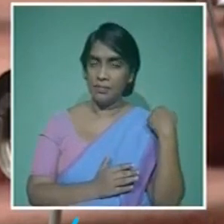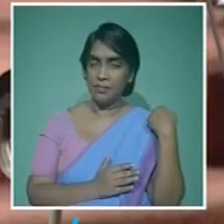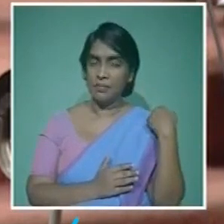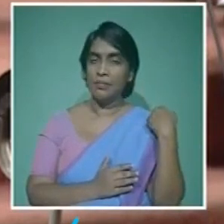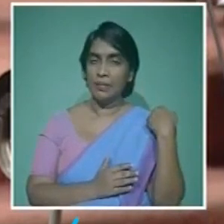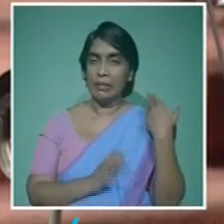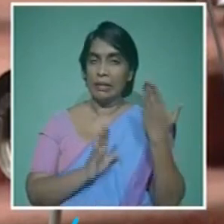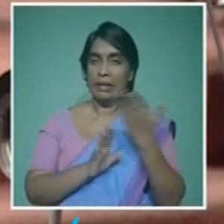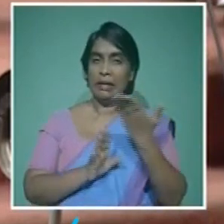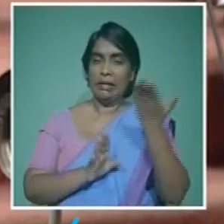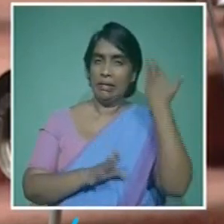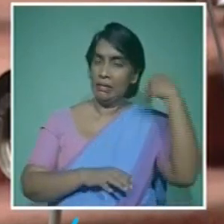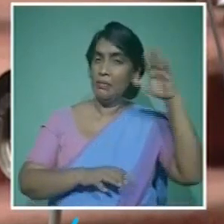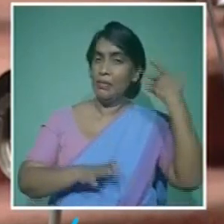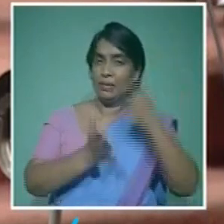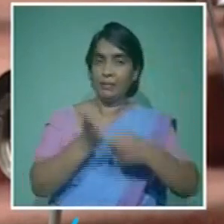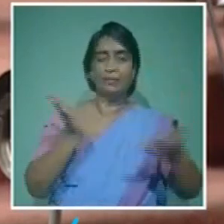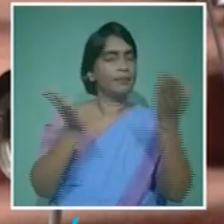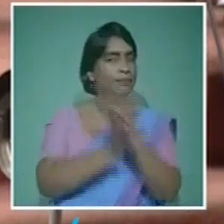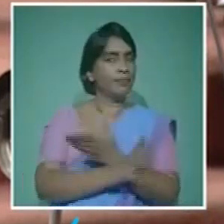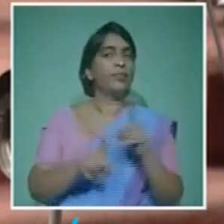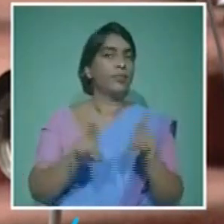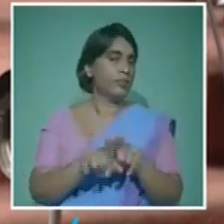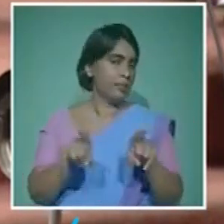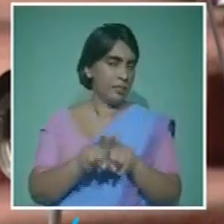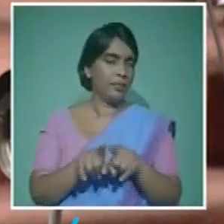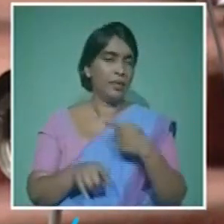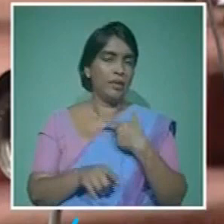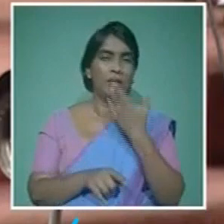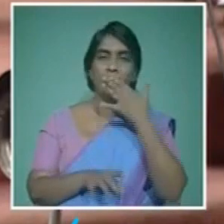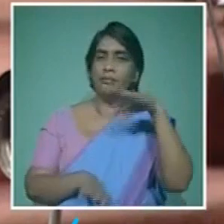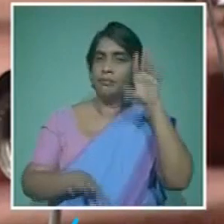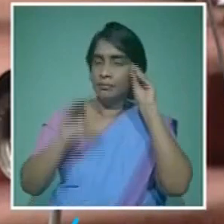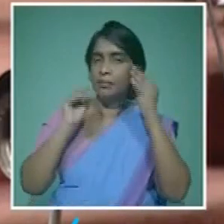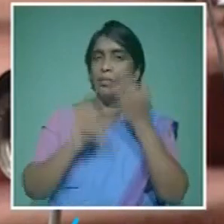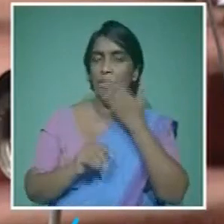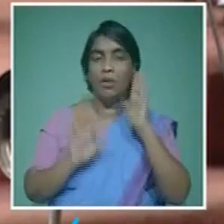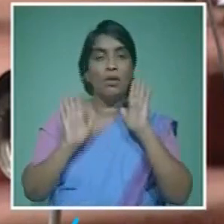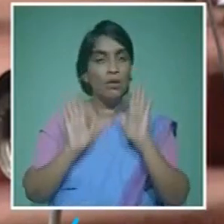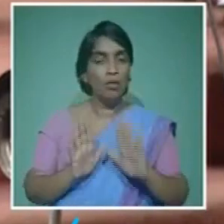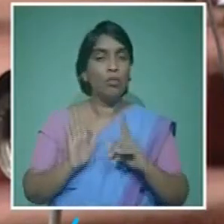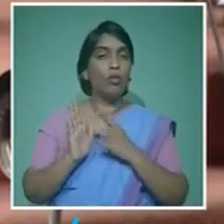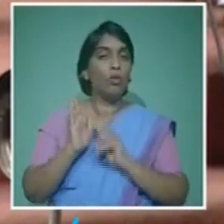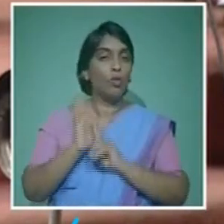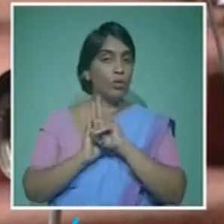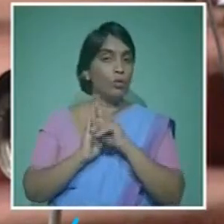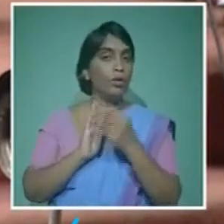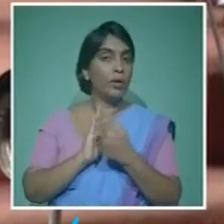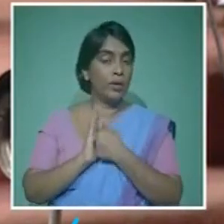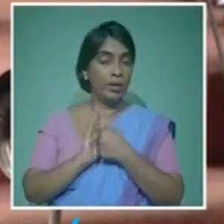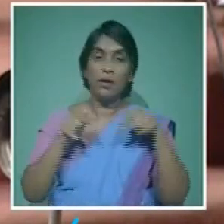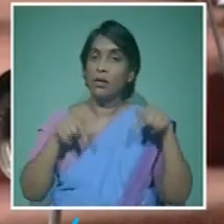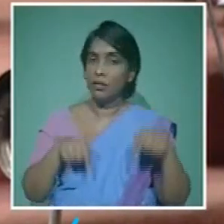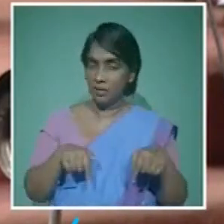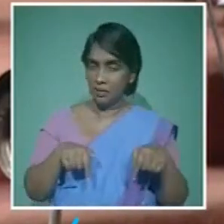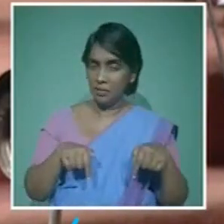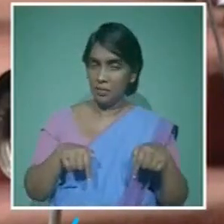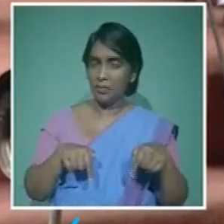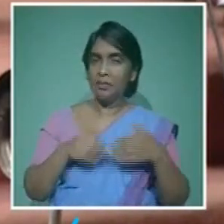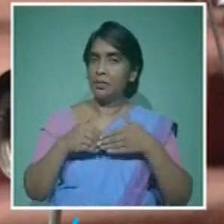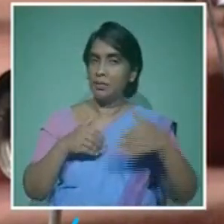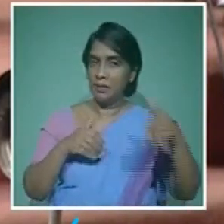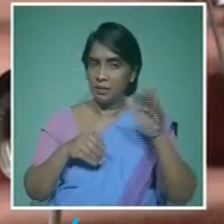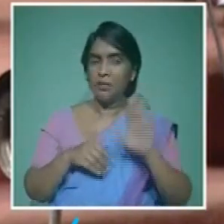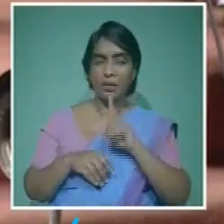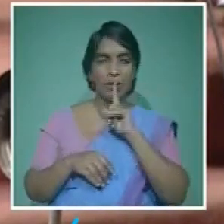போயிருக்கின்றது. இன்று எப்படியாக வடகிழக்கு ஒதுக்கப்படுகிறது என்பதை உதாரணங்கள் சில சொல்ல